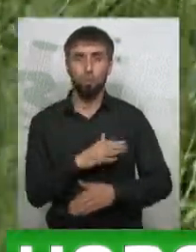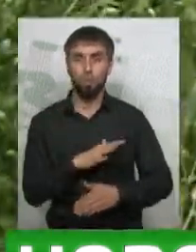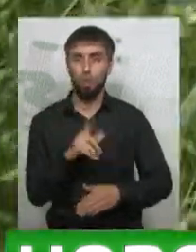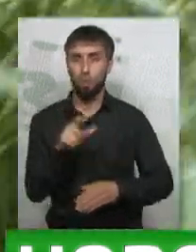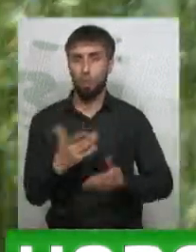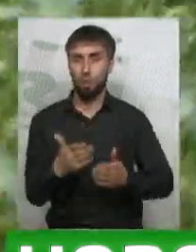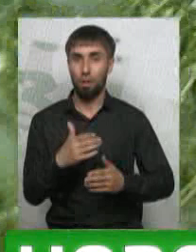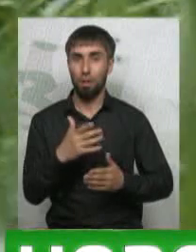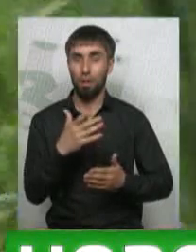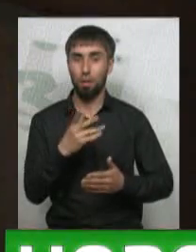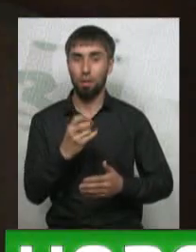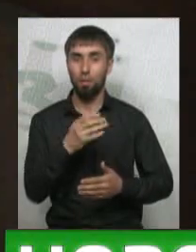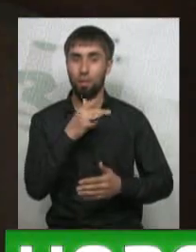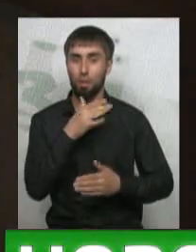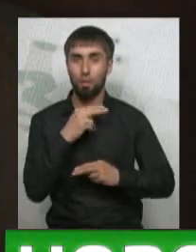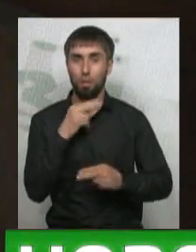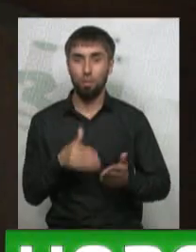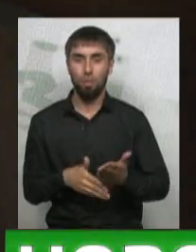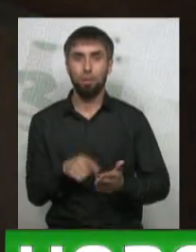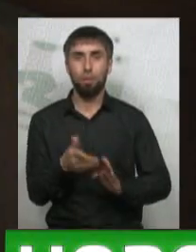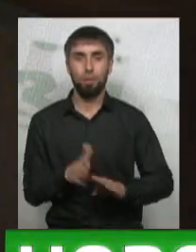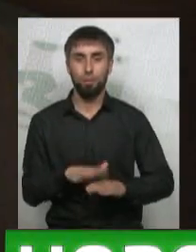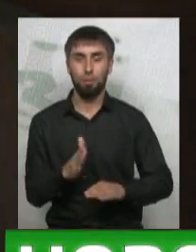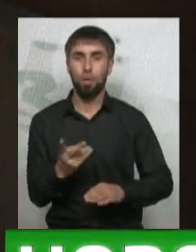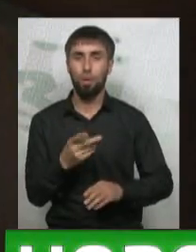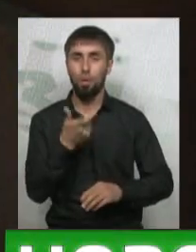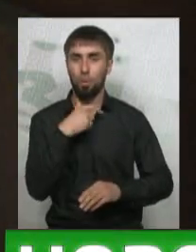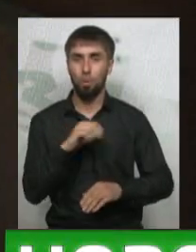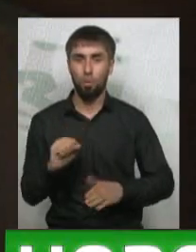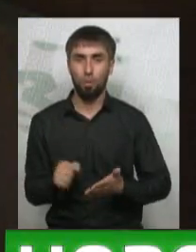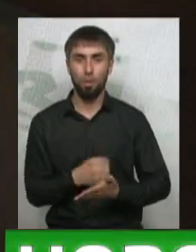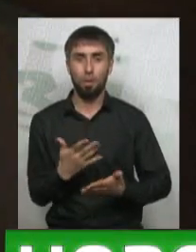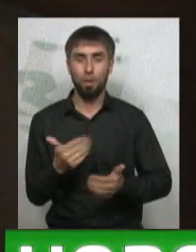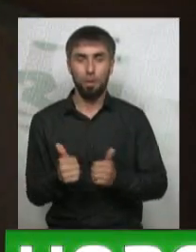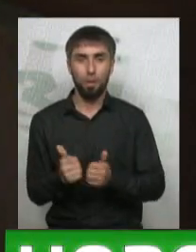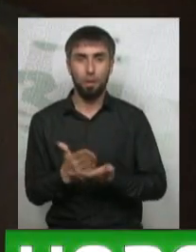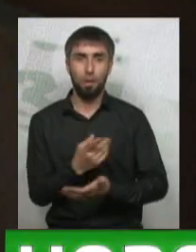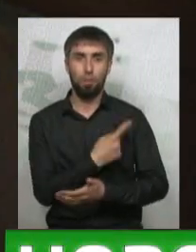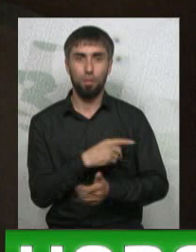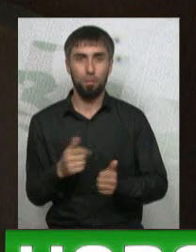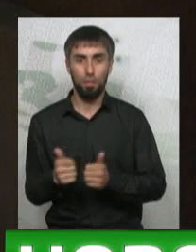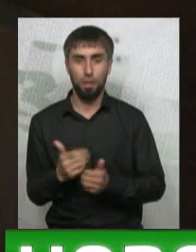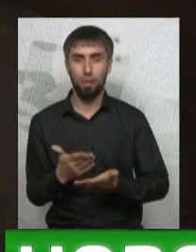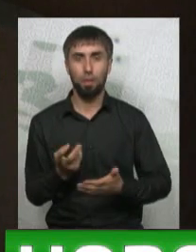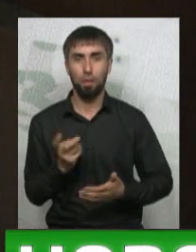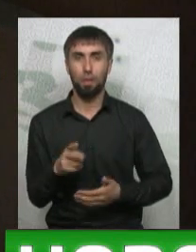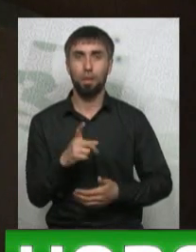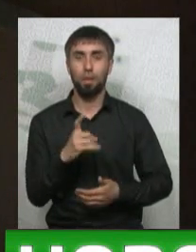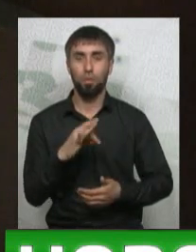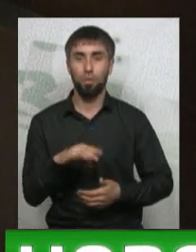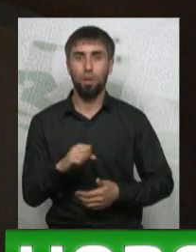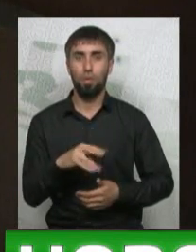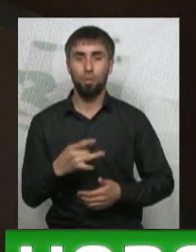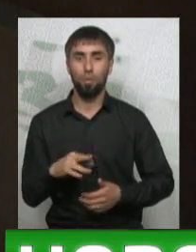тяжелые последствия не избежать. Клеща нужно очень аккуратно удалять, если рядом есть травмпункт, куда вы можете поехать, или хирург в